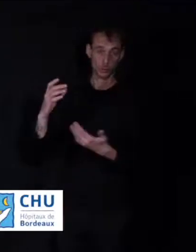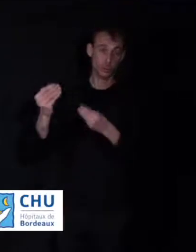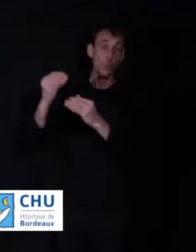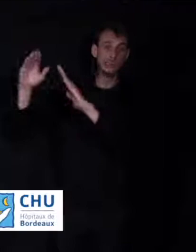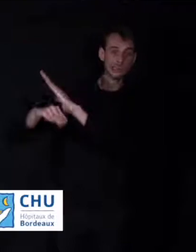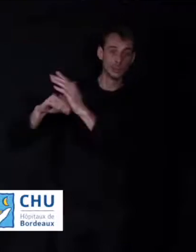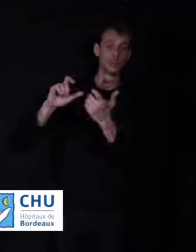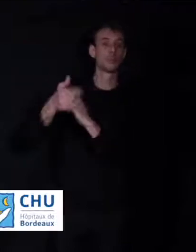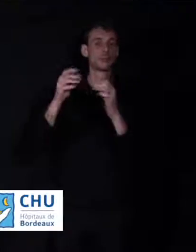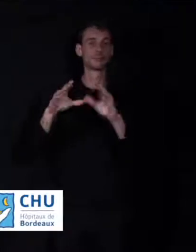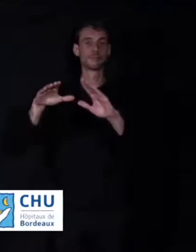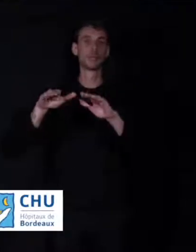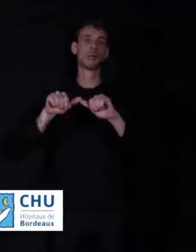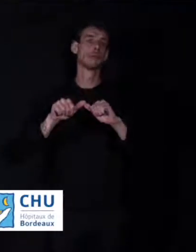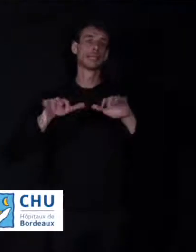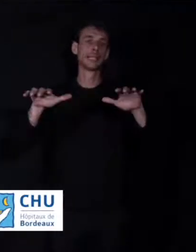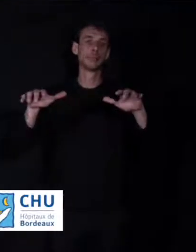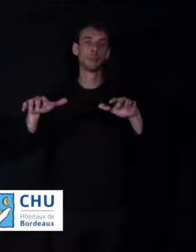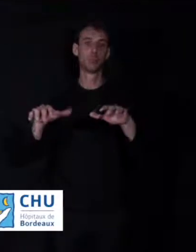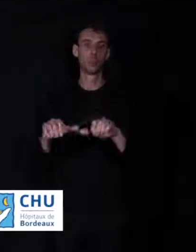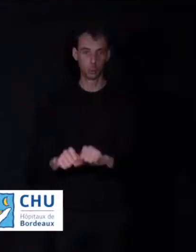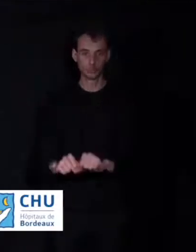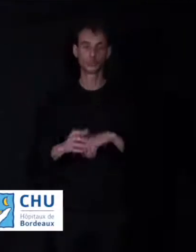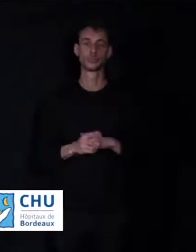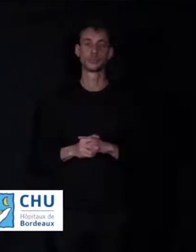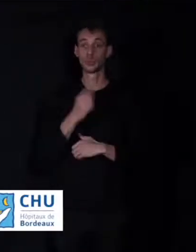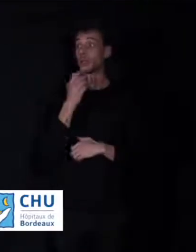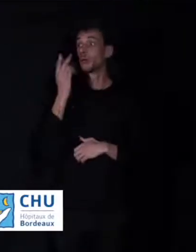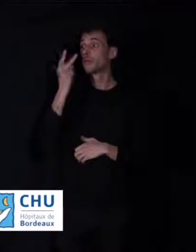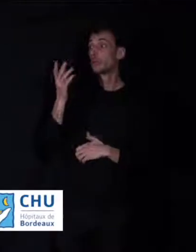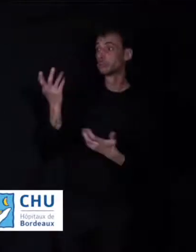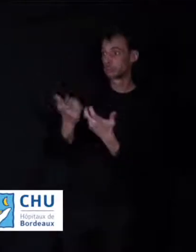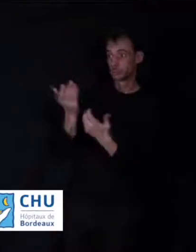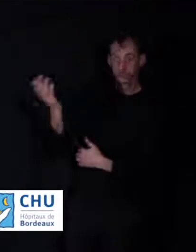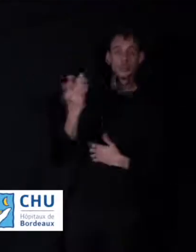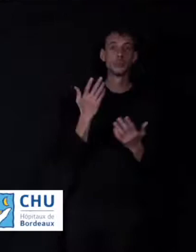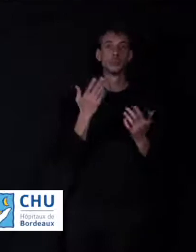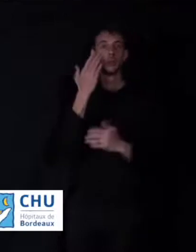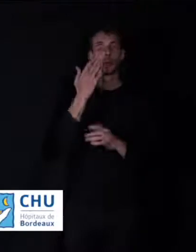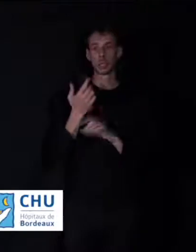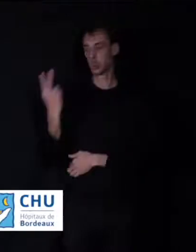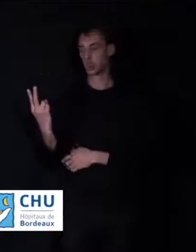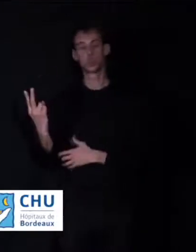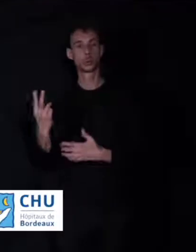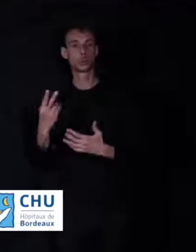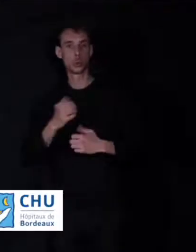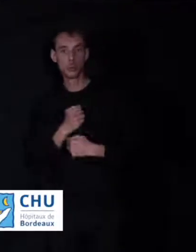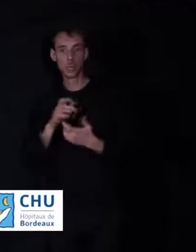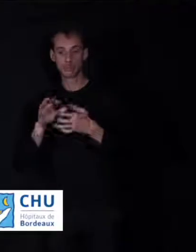13, 2 infectés, on voit que finalement, ces 2 infectés vont au maximum contaminer une 3e personne et que petit à